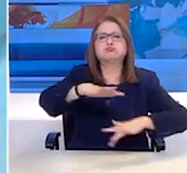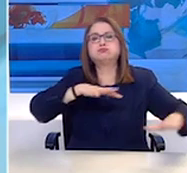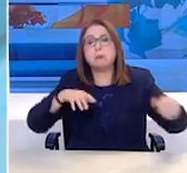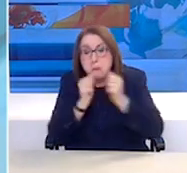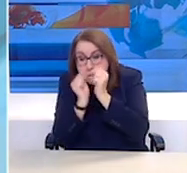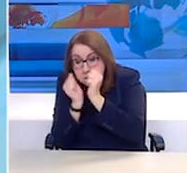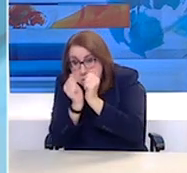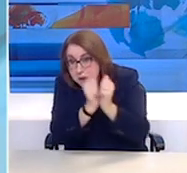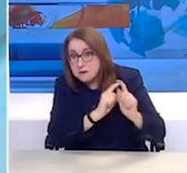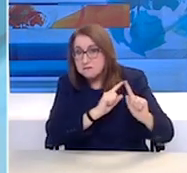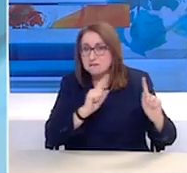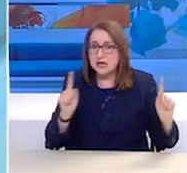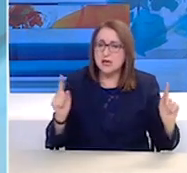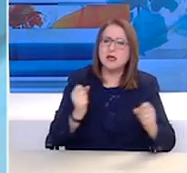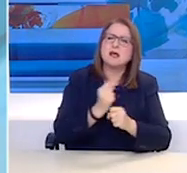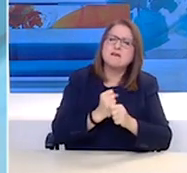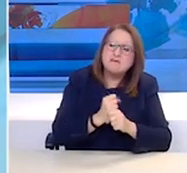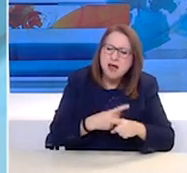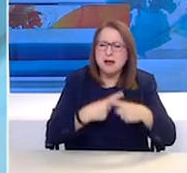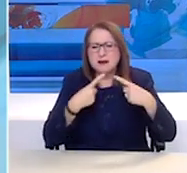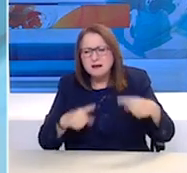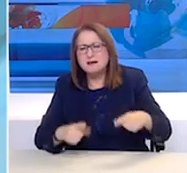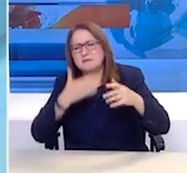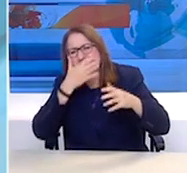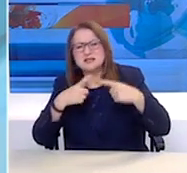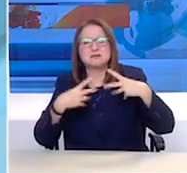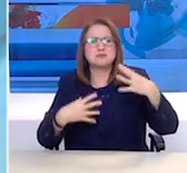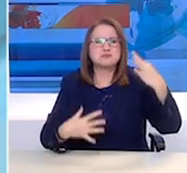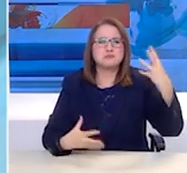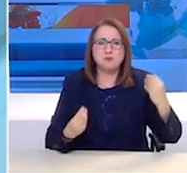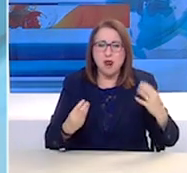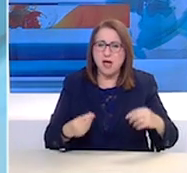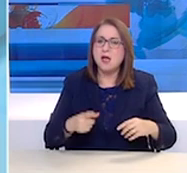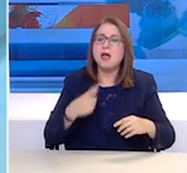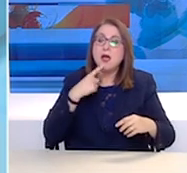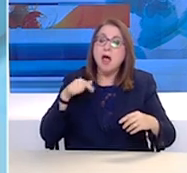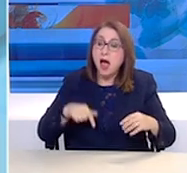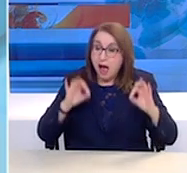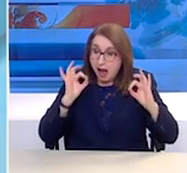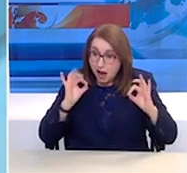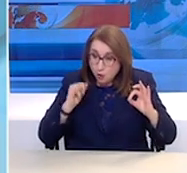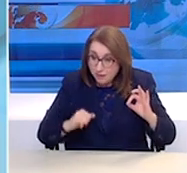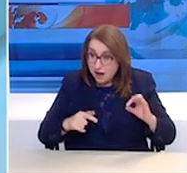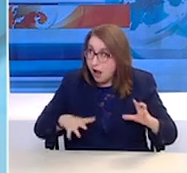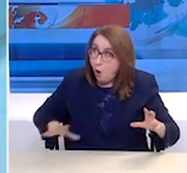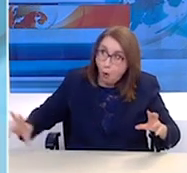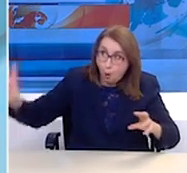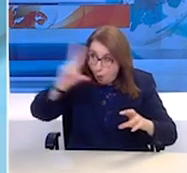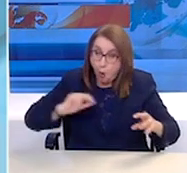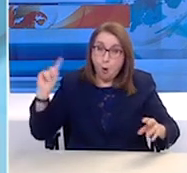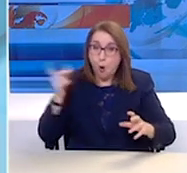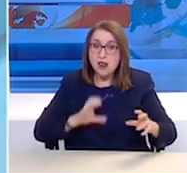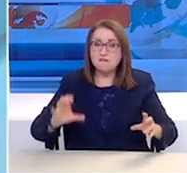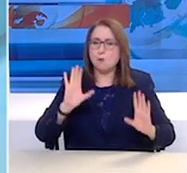σταδιακής άρσης των μέτρων αιωρούνται. Παρόλο που δεν υπάρχει ενιαία προσέγγιση, μια συντονισμένη προσπάθεια είναι θέμα κοινού ευρωπαϊκού ενδιαφέροντος